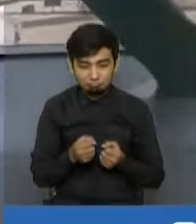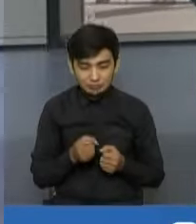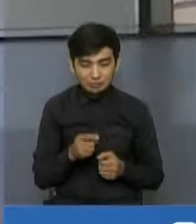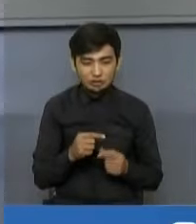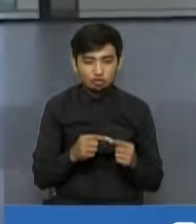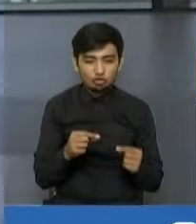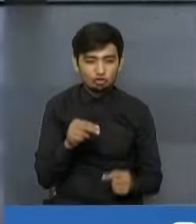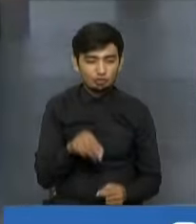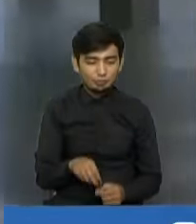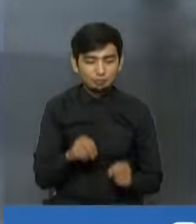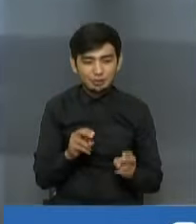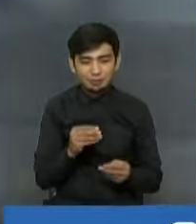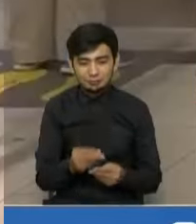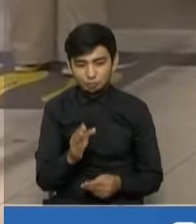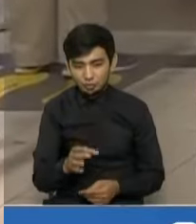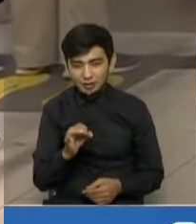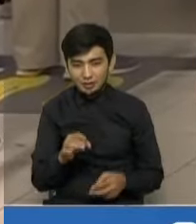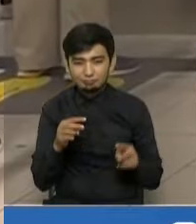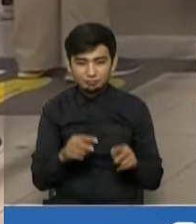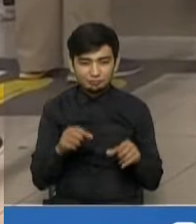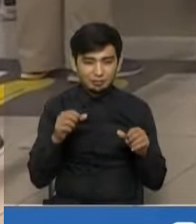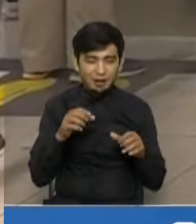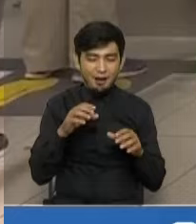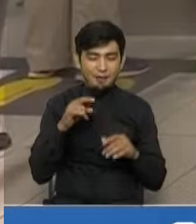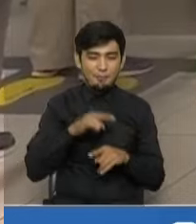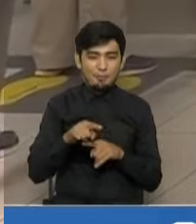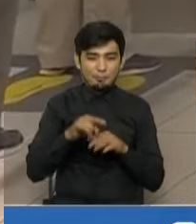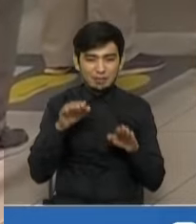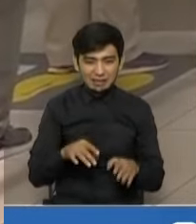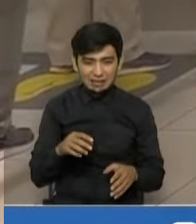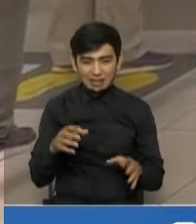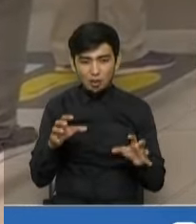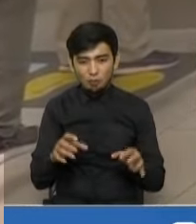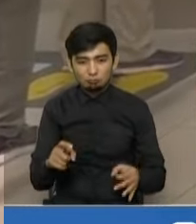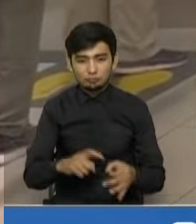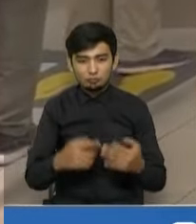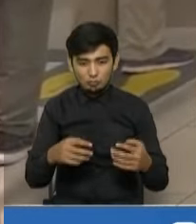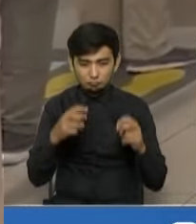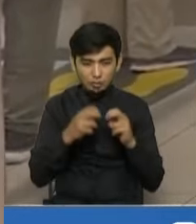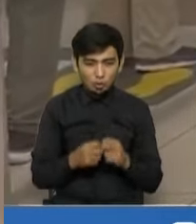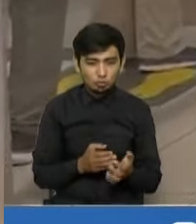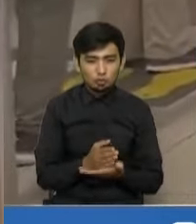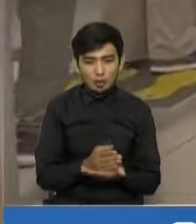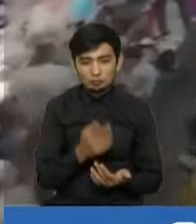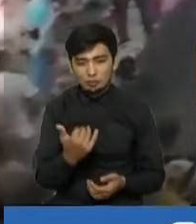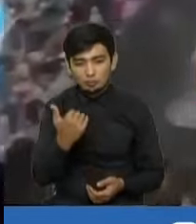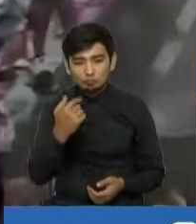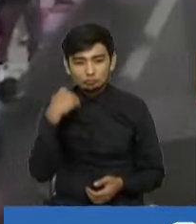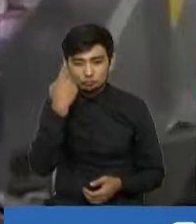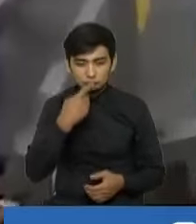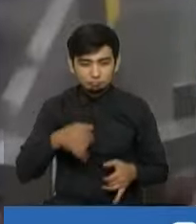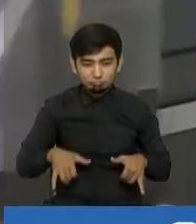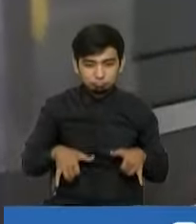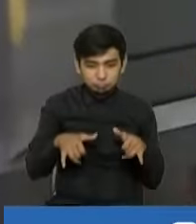приняли поправки, ужесточающие правила досмотра в аэропортах. Служба безопасности может осмотреть личный багаж пассажиров и